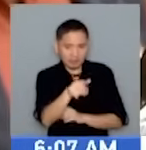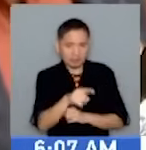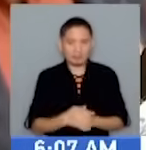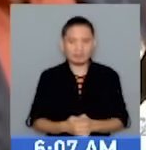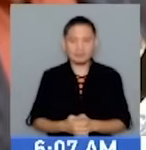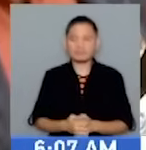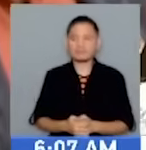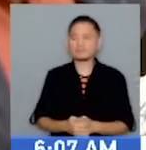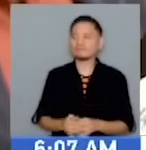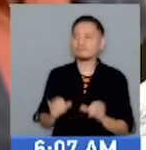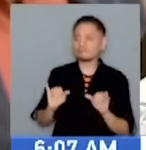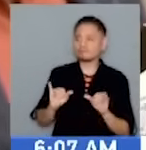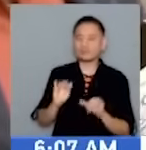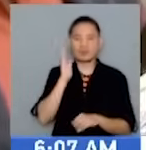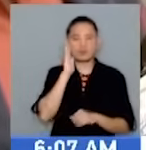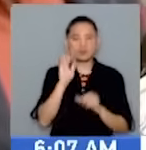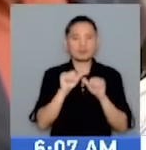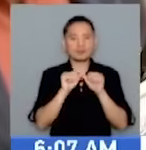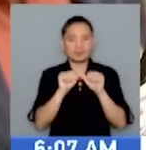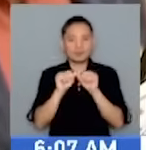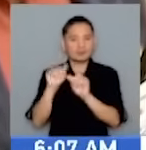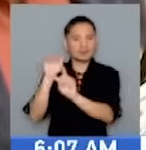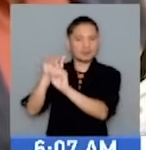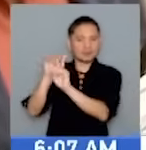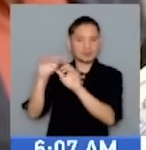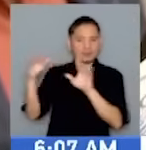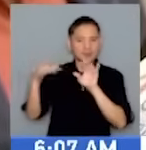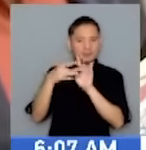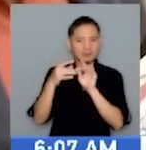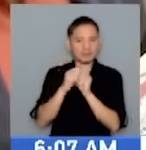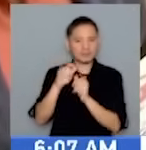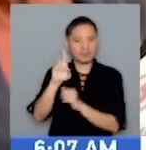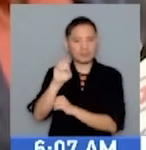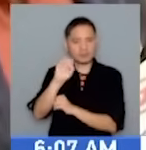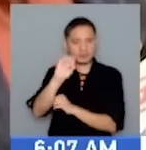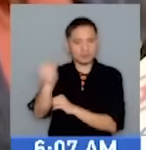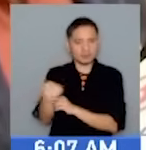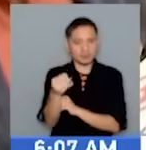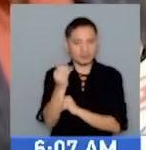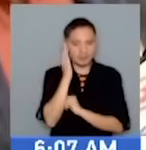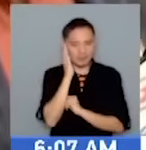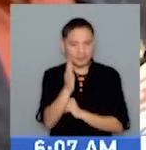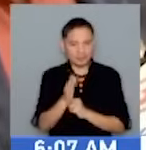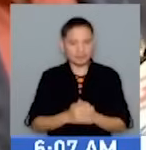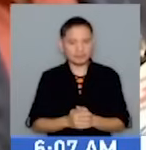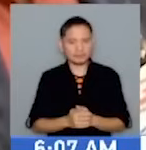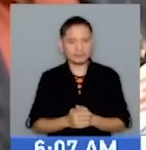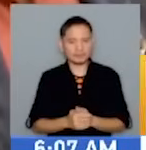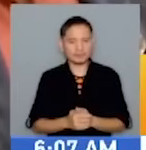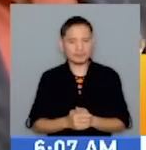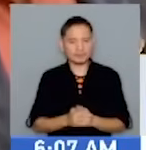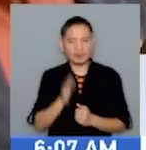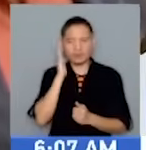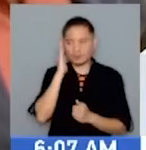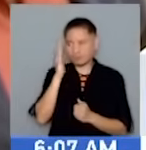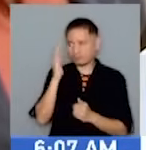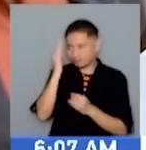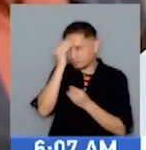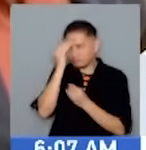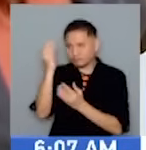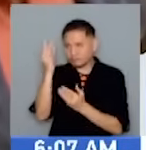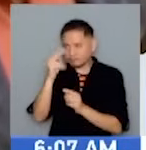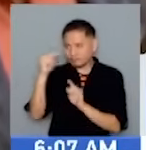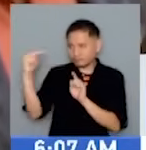will continue to reach out to the Department of Justice regarding our position on this matter. And we will lay down the legal